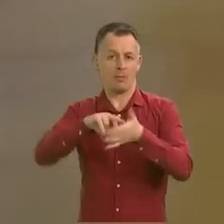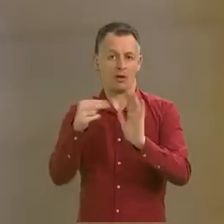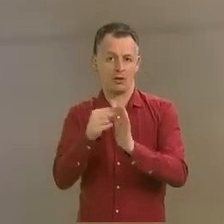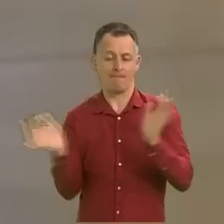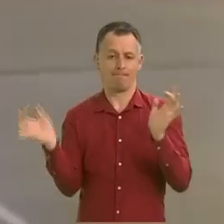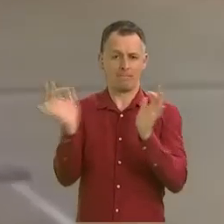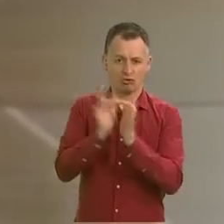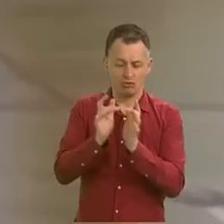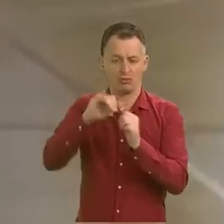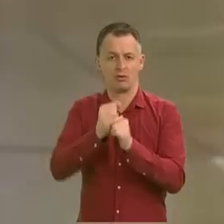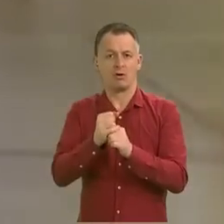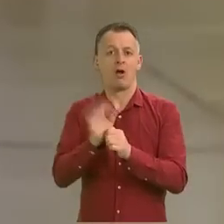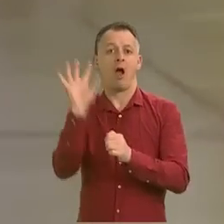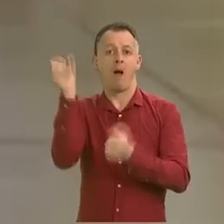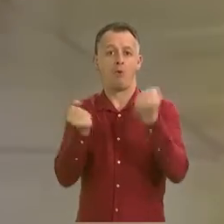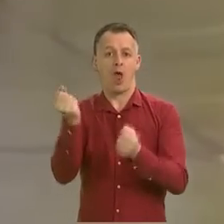avea medic.